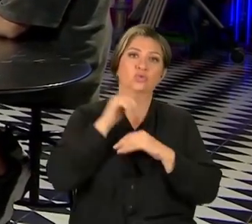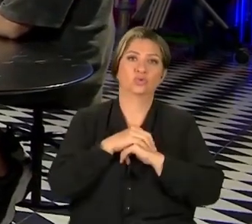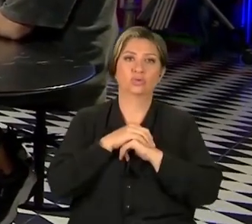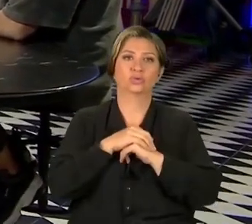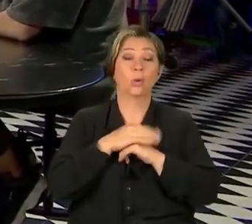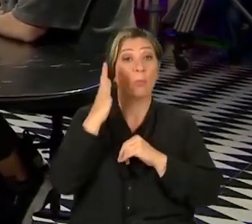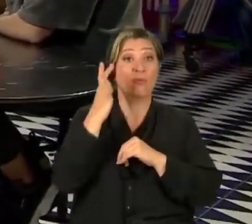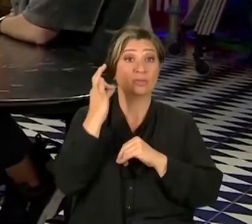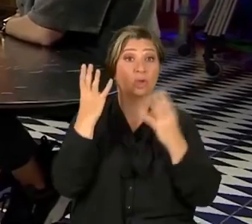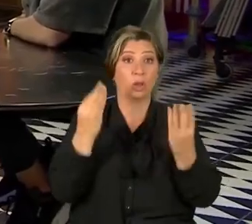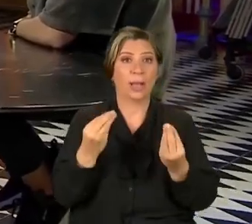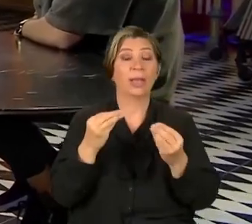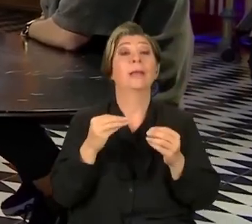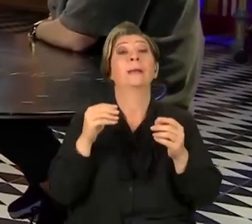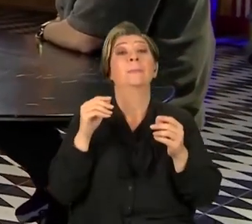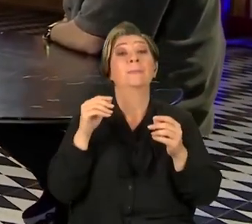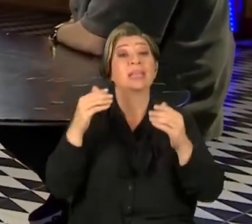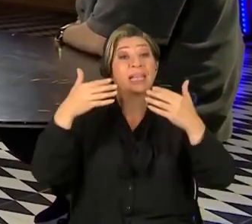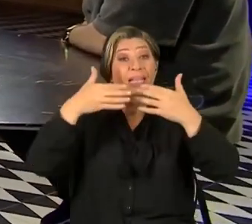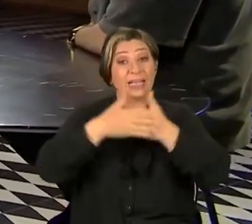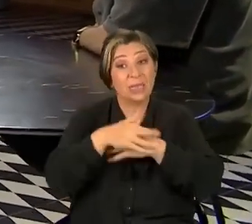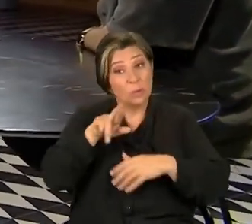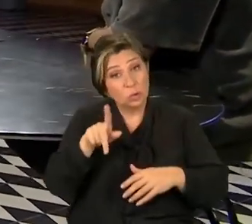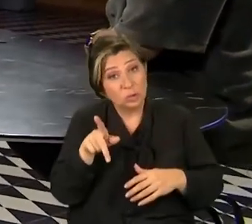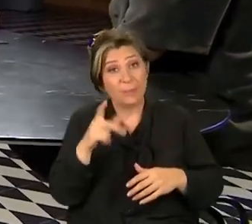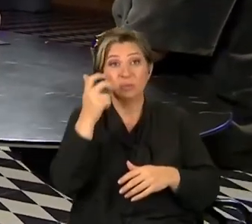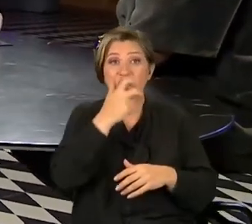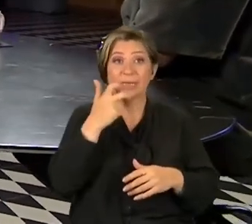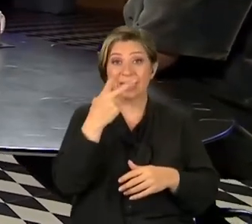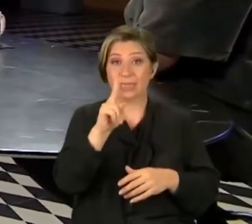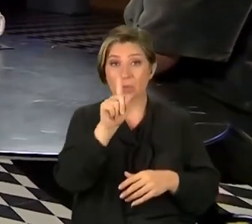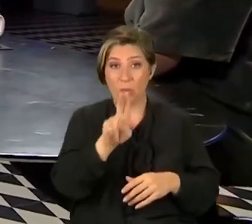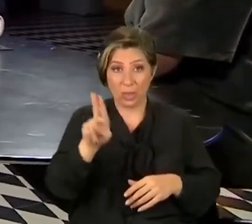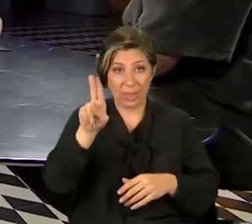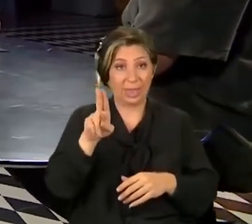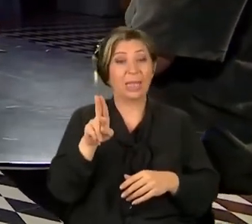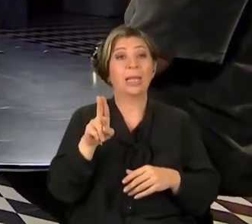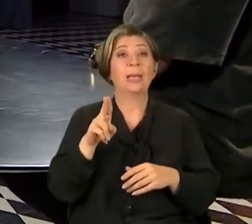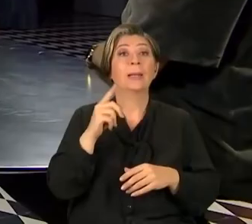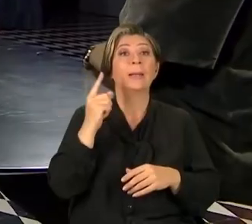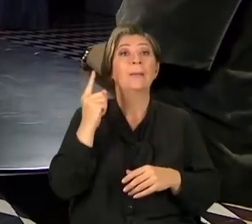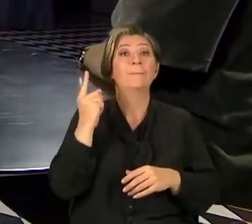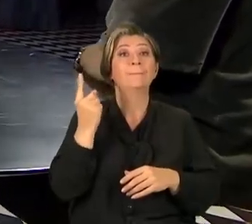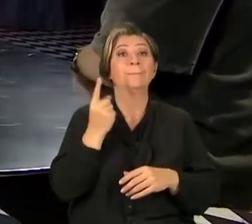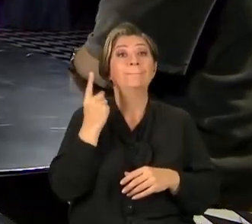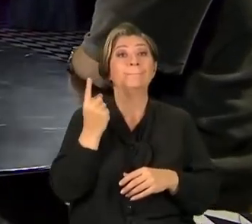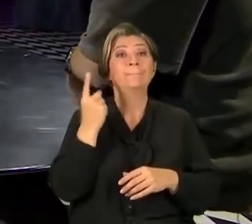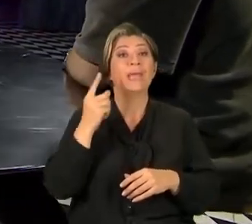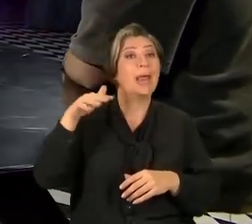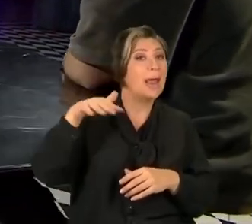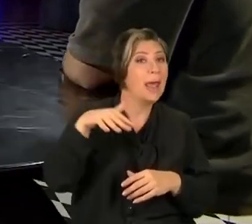profesyonel olarak ve geceye mi küssem şarkısı 2017'de bir Ee bir